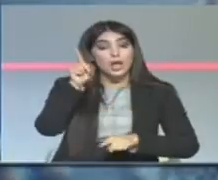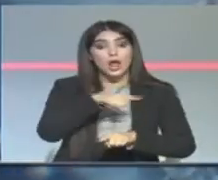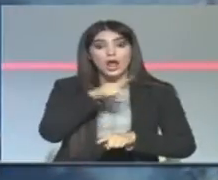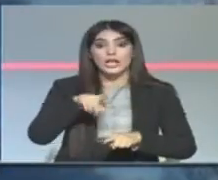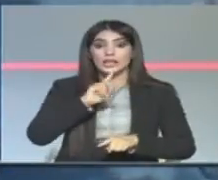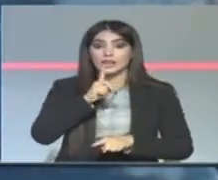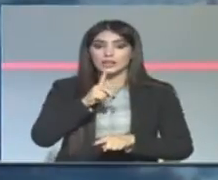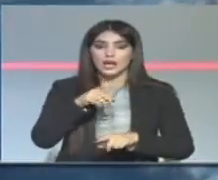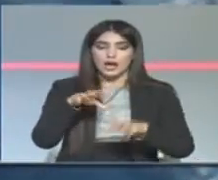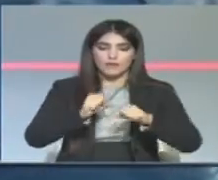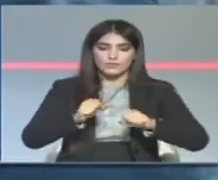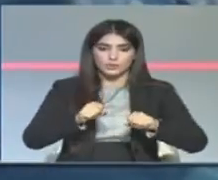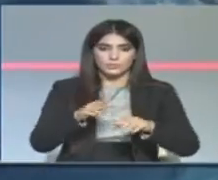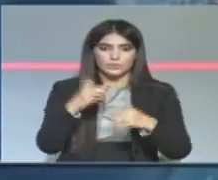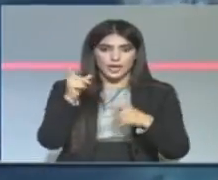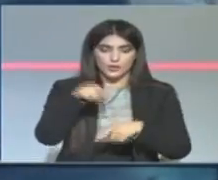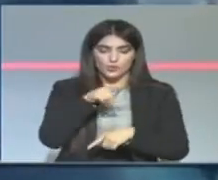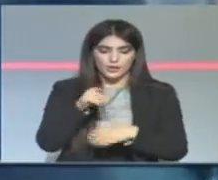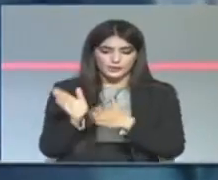غرفه المخابز